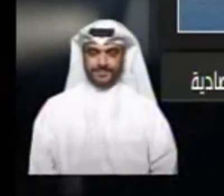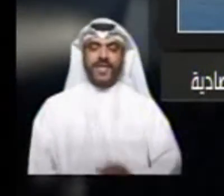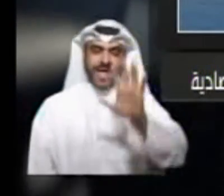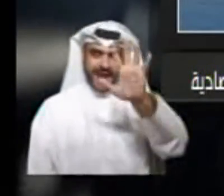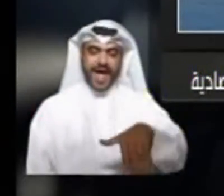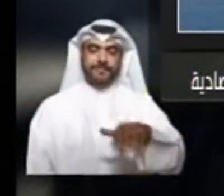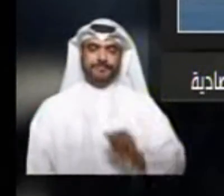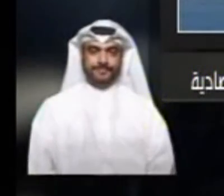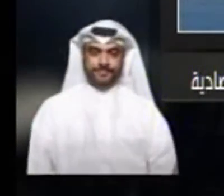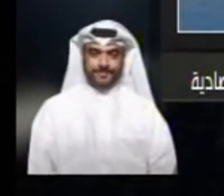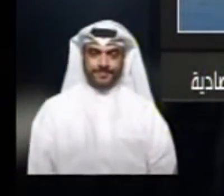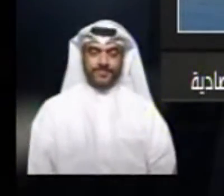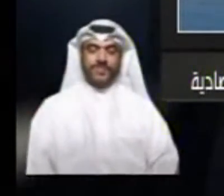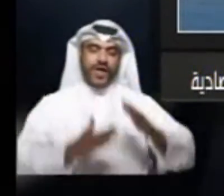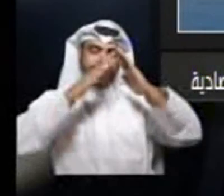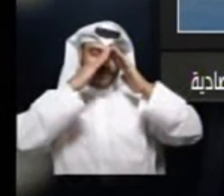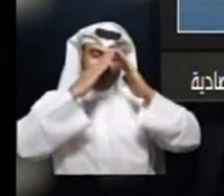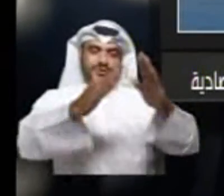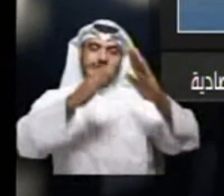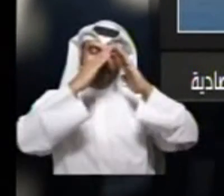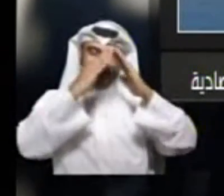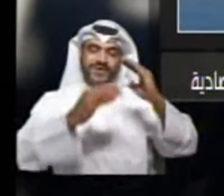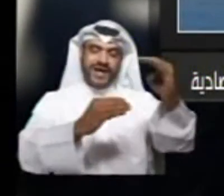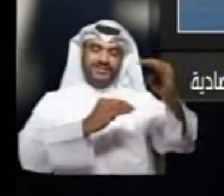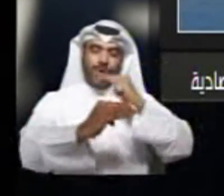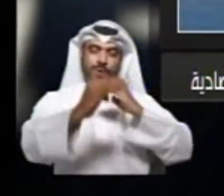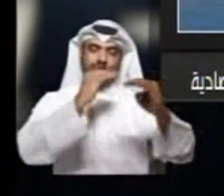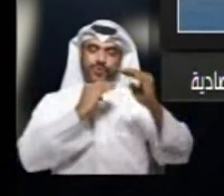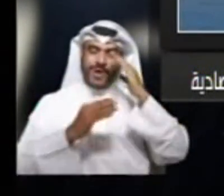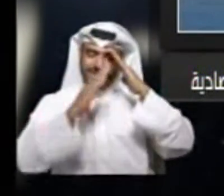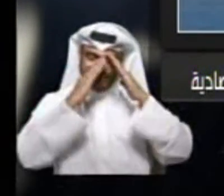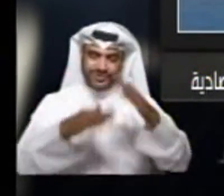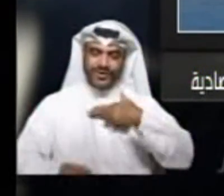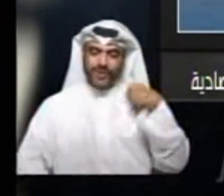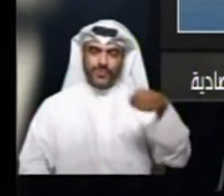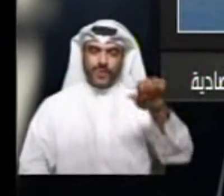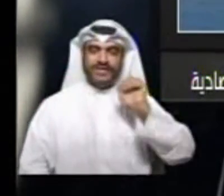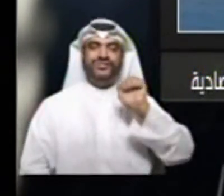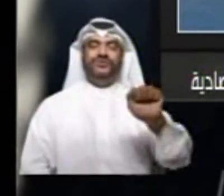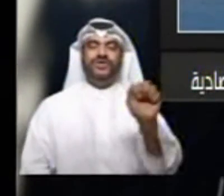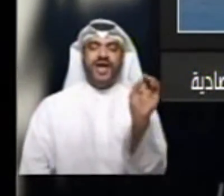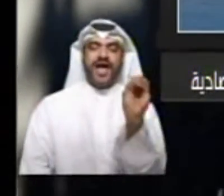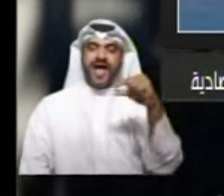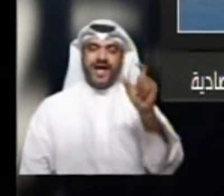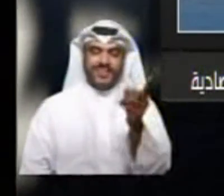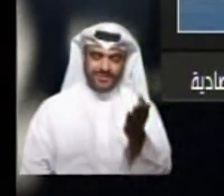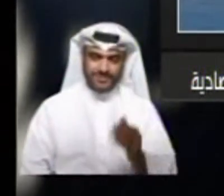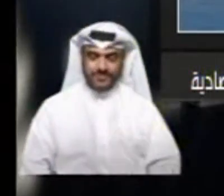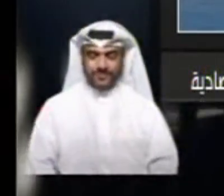نعم، وزيرة الشؤون الاجتماعية والعمل ووزيرة الدولة للشؤون الاقتصادية هند الصبيح، شكرا جزيلا لك.